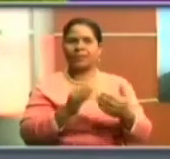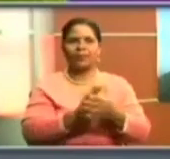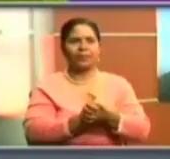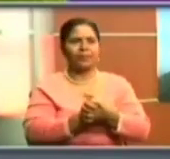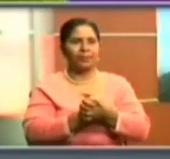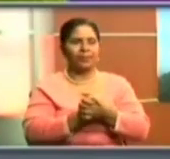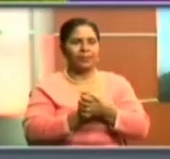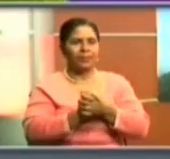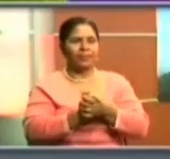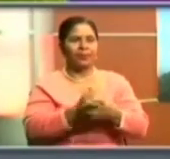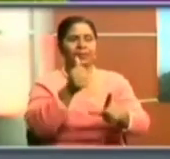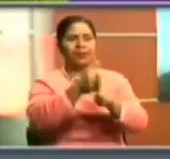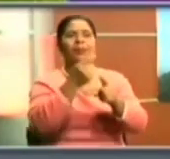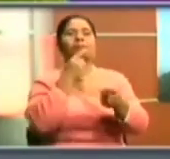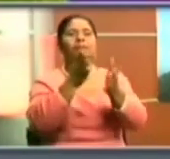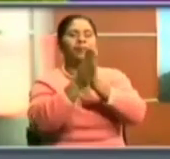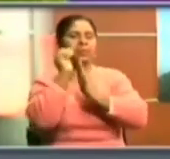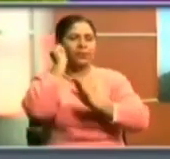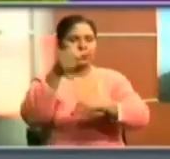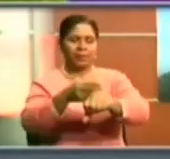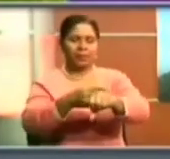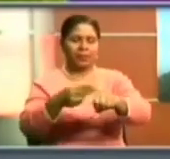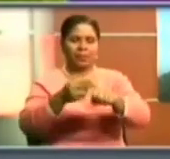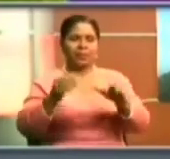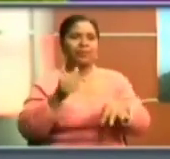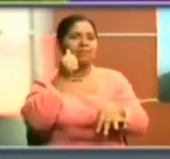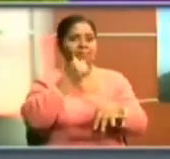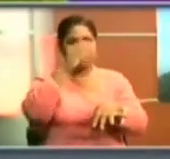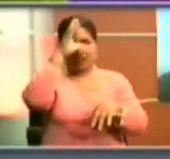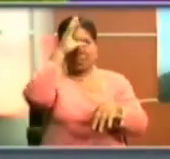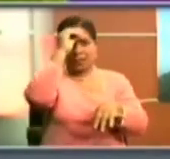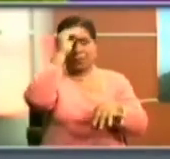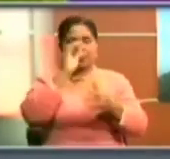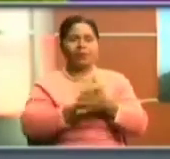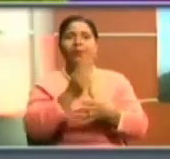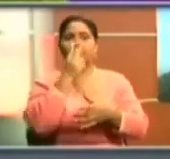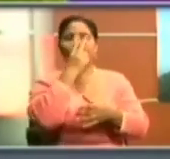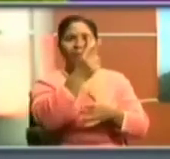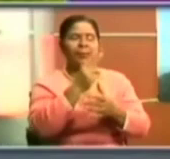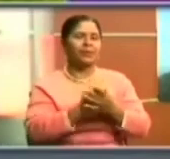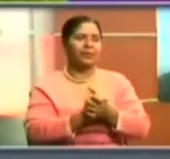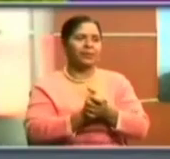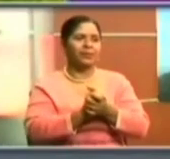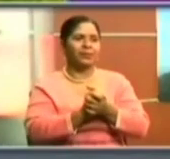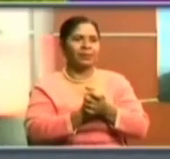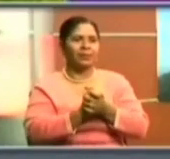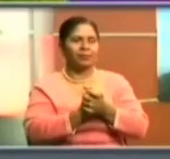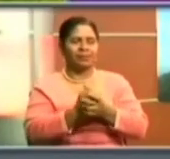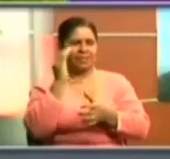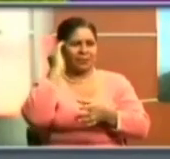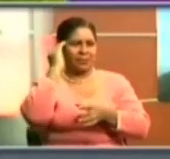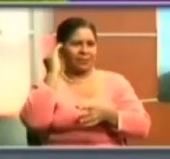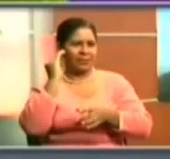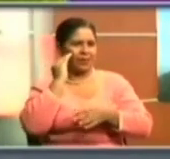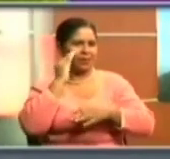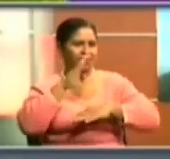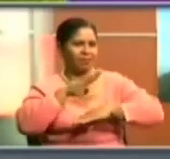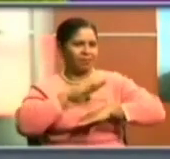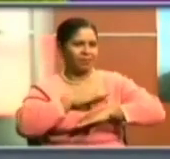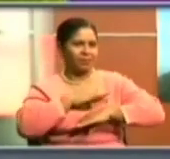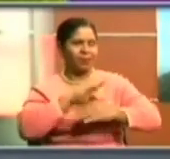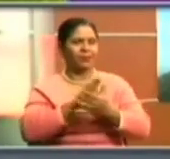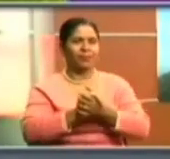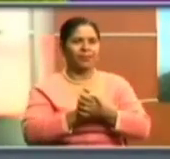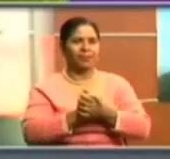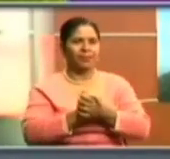là. Je demande à chaque haïtien qui a été là, qui a gardé là, rete tête fouette